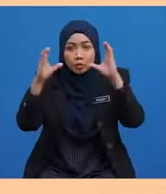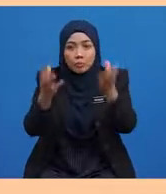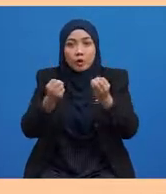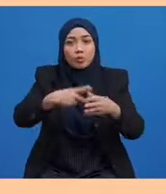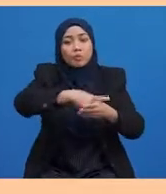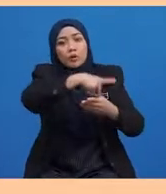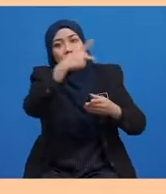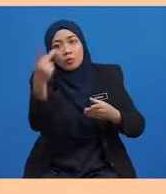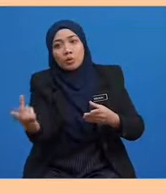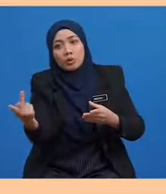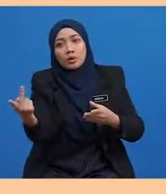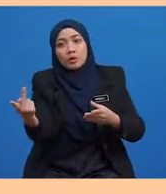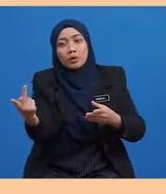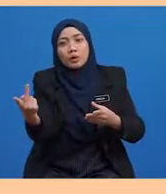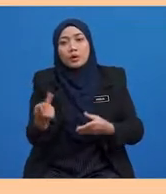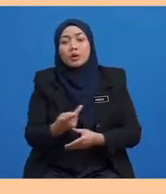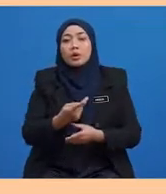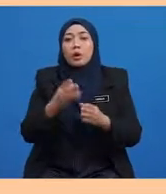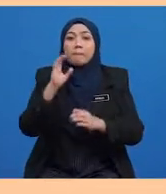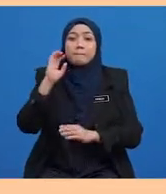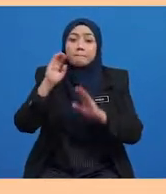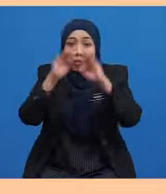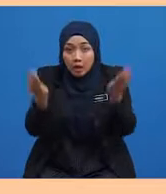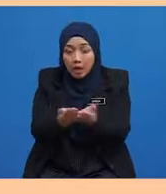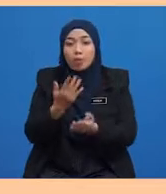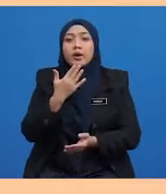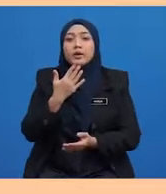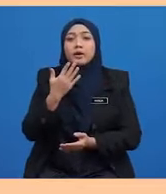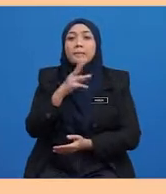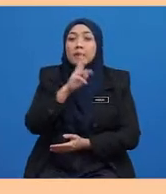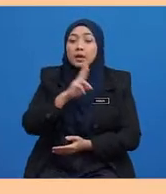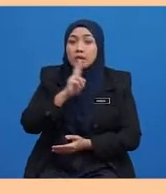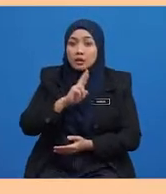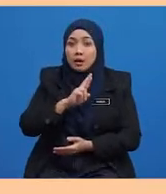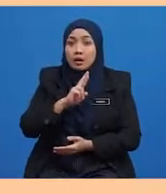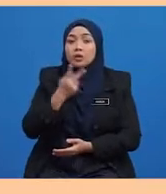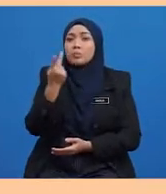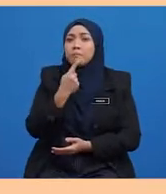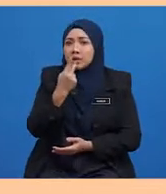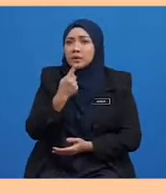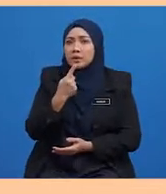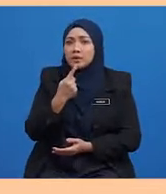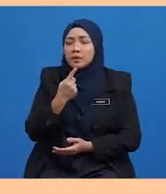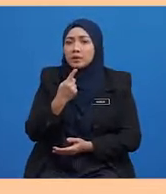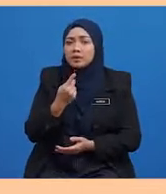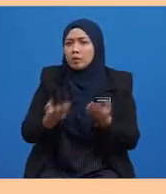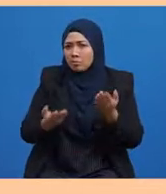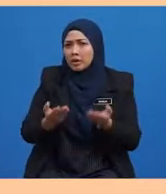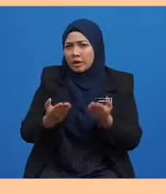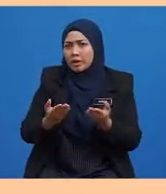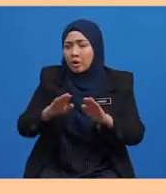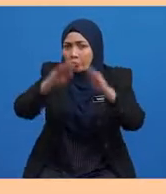bola berwarna merah jambu. Adakah bola berwarna merah jambu akan dikeluarkan oleh